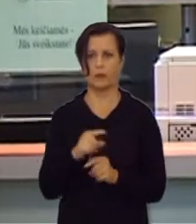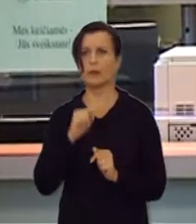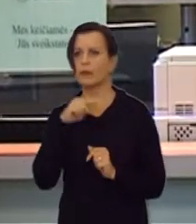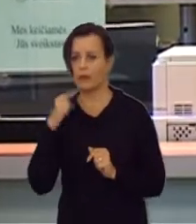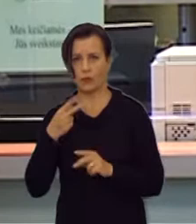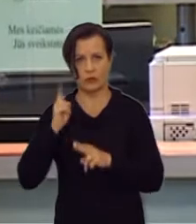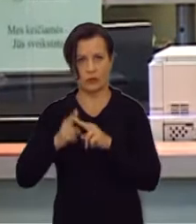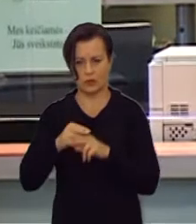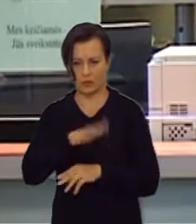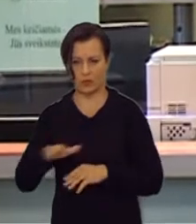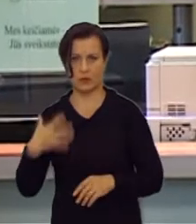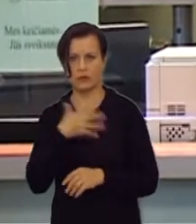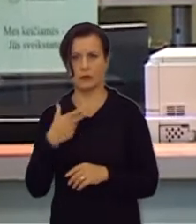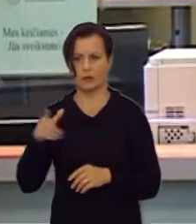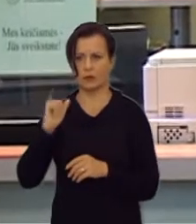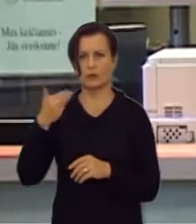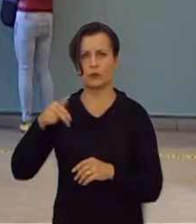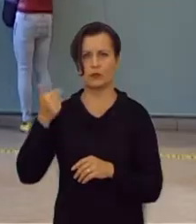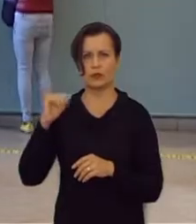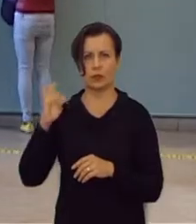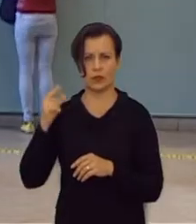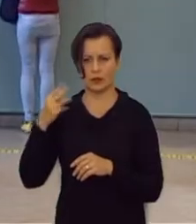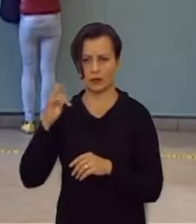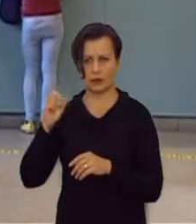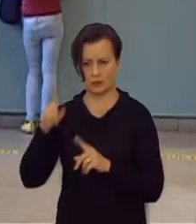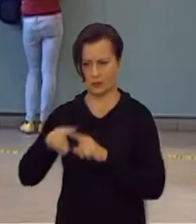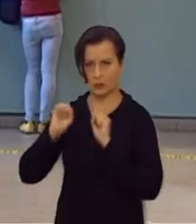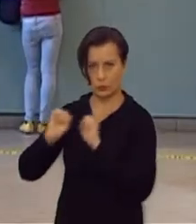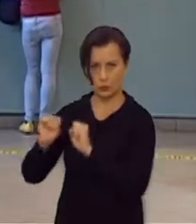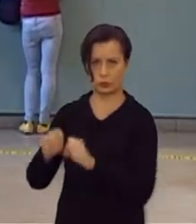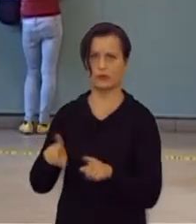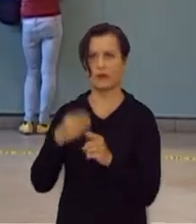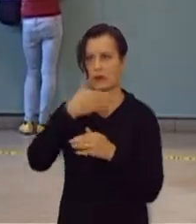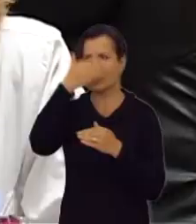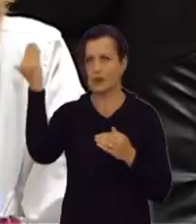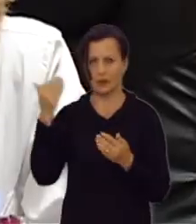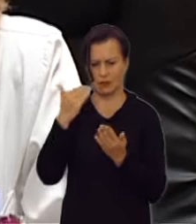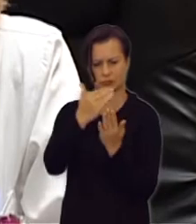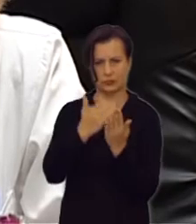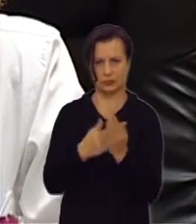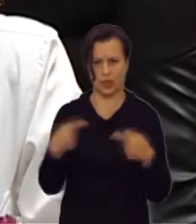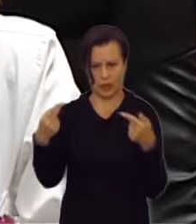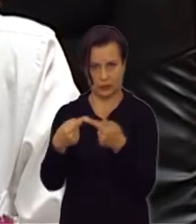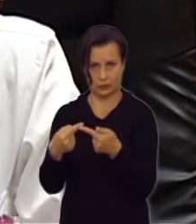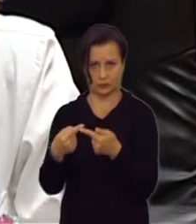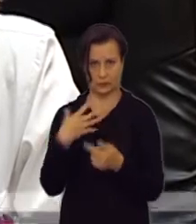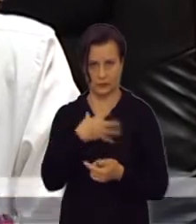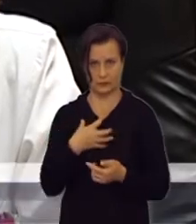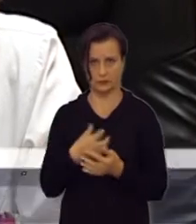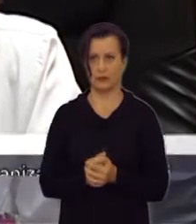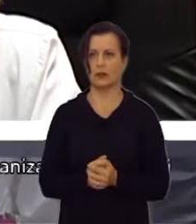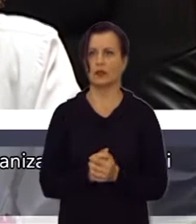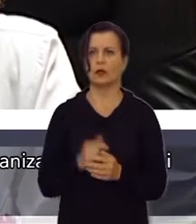labai svarbu stiprinti mažųjų imunitetą, laikytis tinkamo dienos režimo. Na, šis rugsėjis nėra išskirtinis.